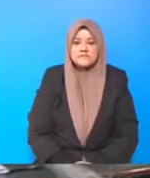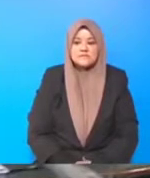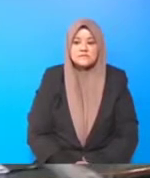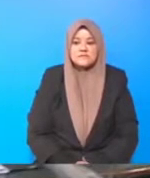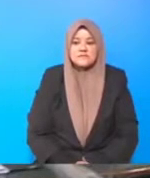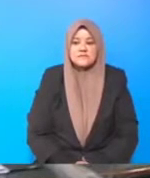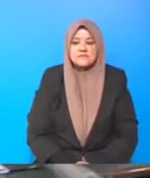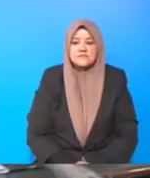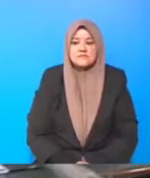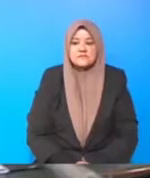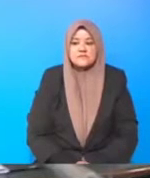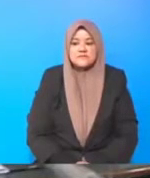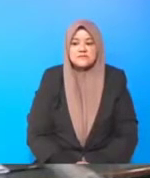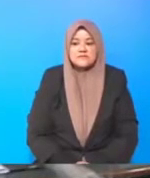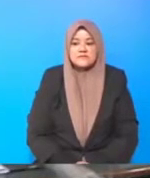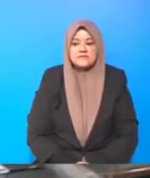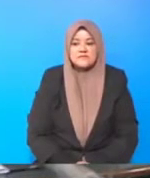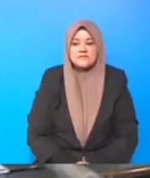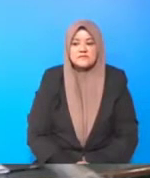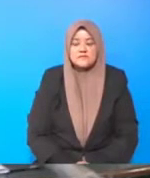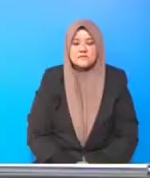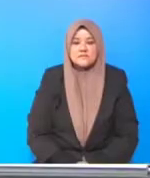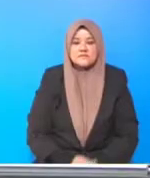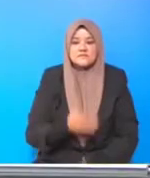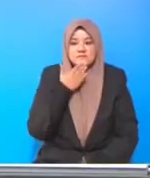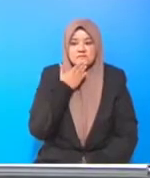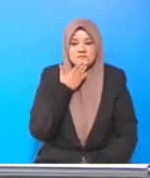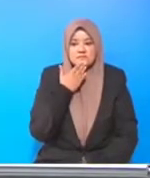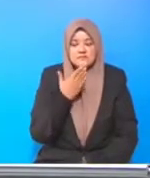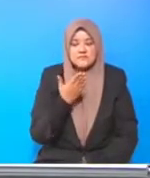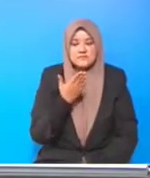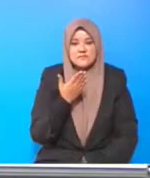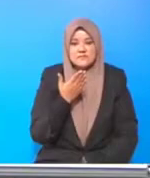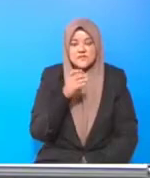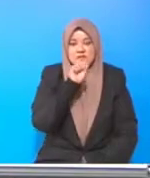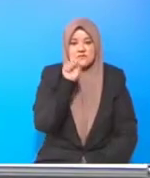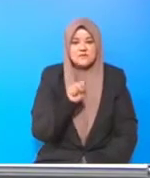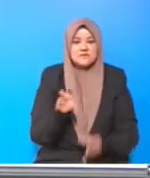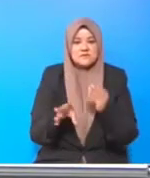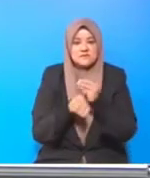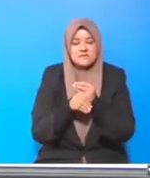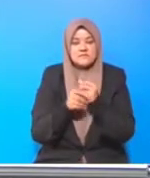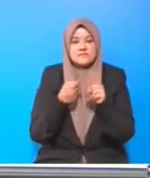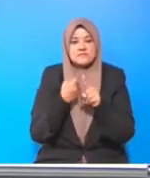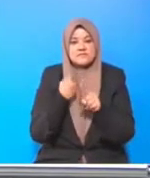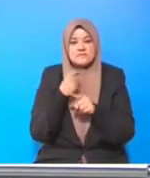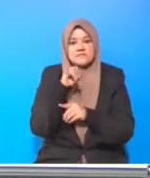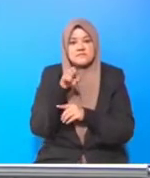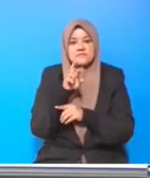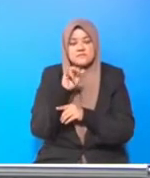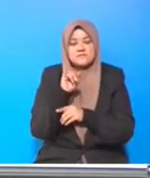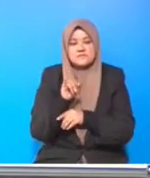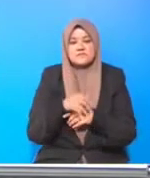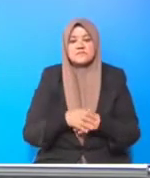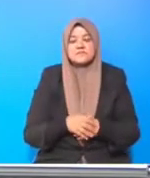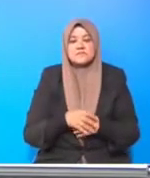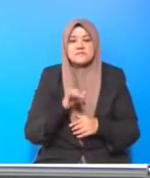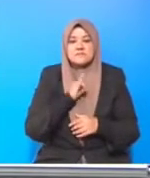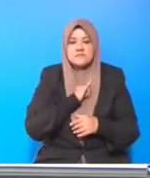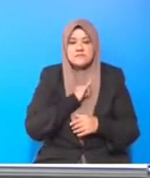menit Hai terima kasih kepada soalan tambahan daripada cerai